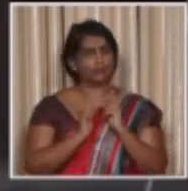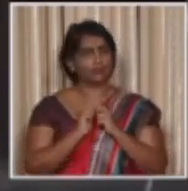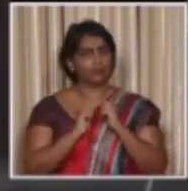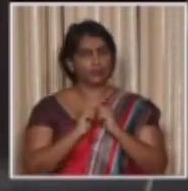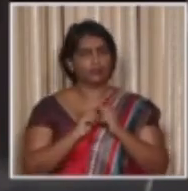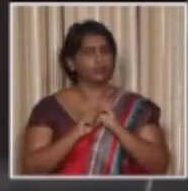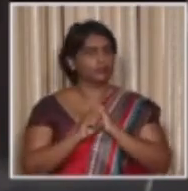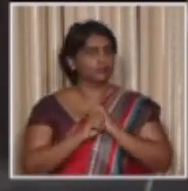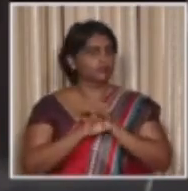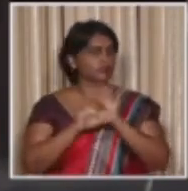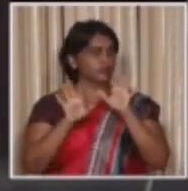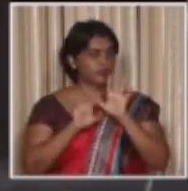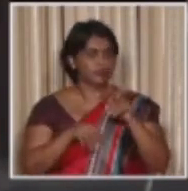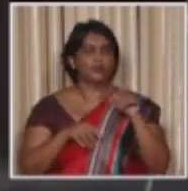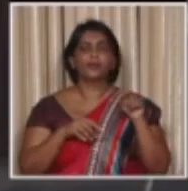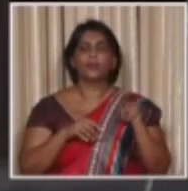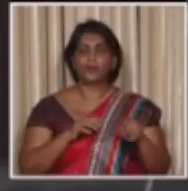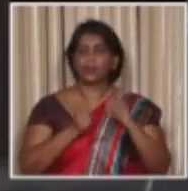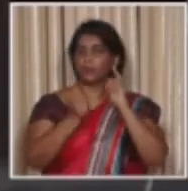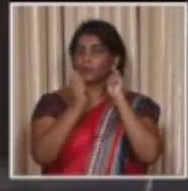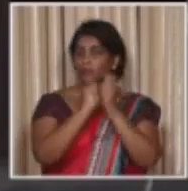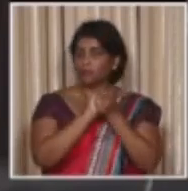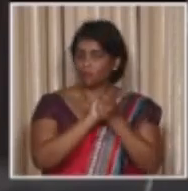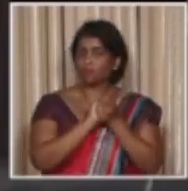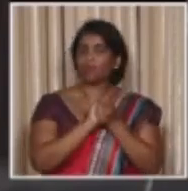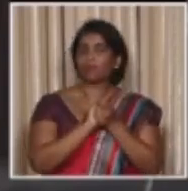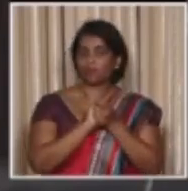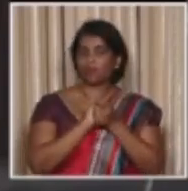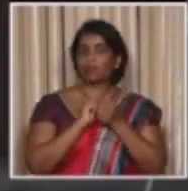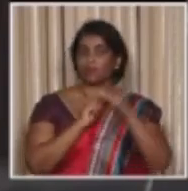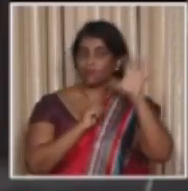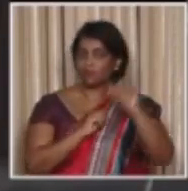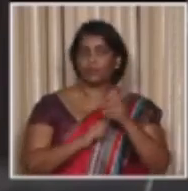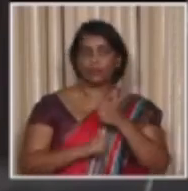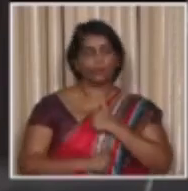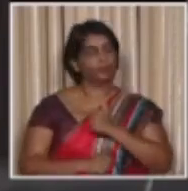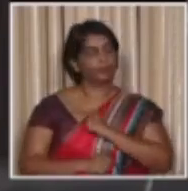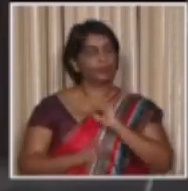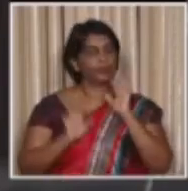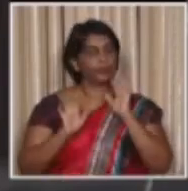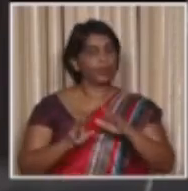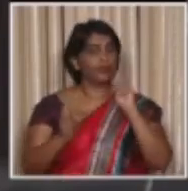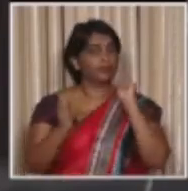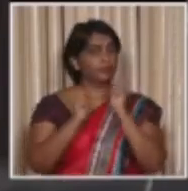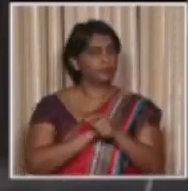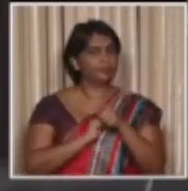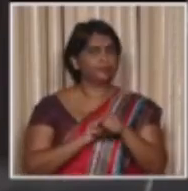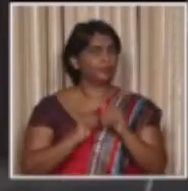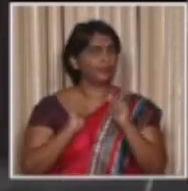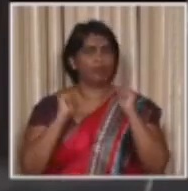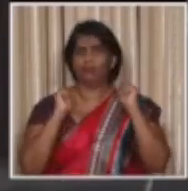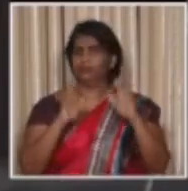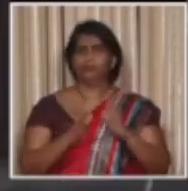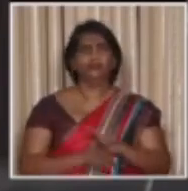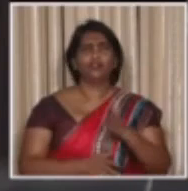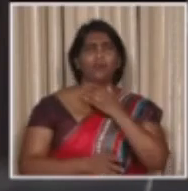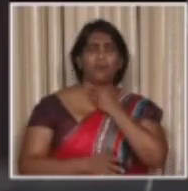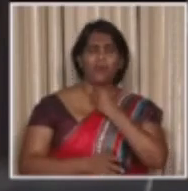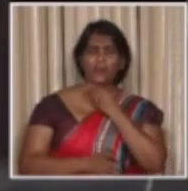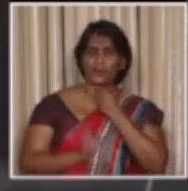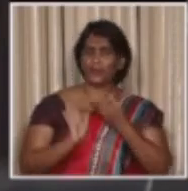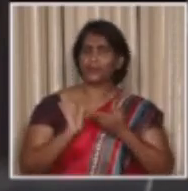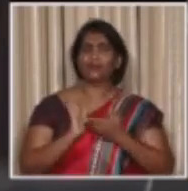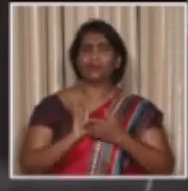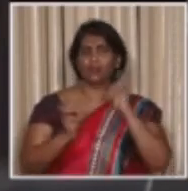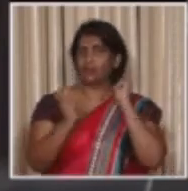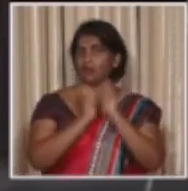ලෙස ප්‍රචලිත වුණු වෙලාවක සංශෝධනයක් ගෙන ඒක අපි කැමතියි. නමුත් මේ සංශෝධනයේ ප්‍රමාණවත් නැහැ. නිකන් මේකත් බොරුවක් තමයි කරන්නේ.